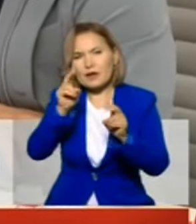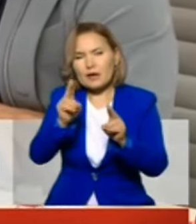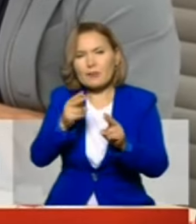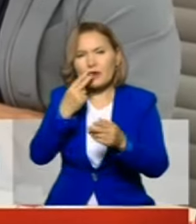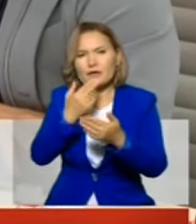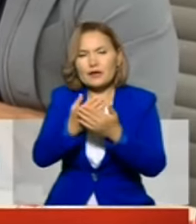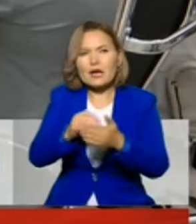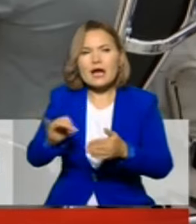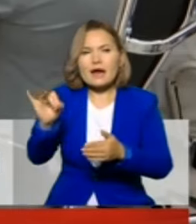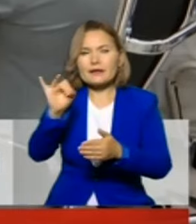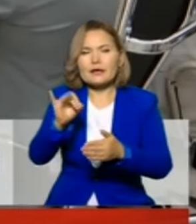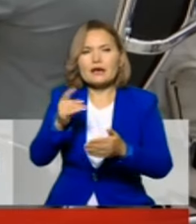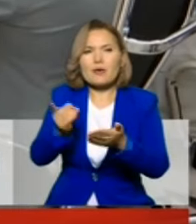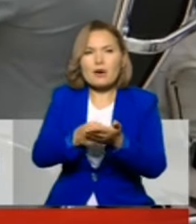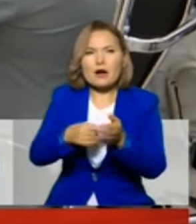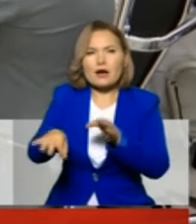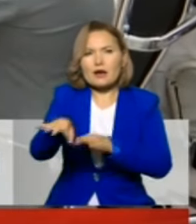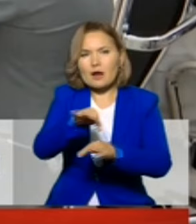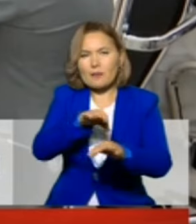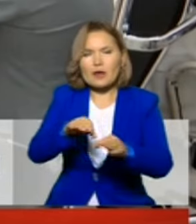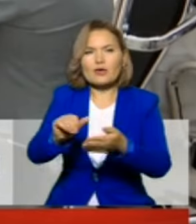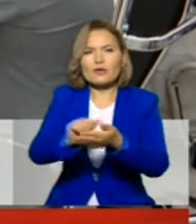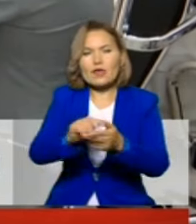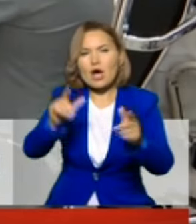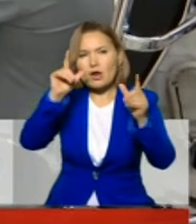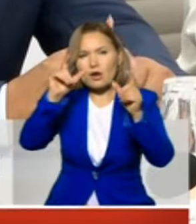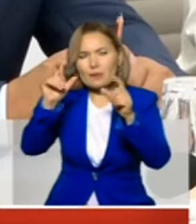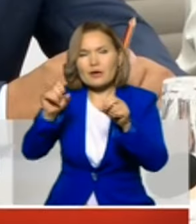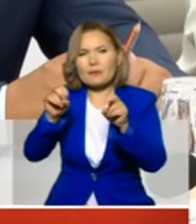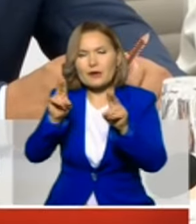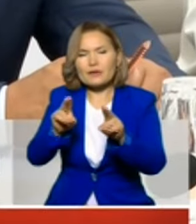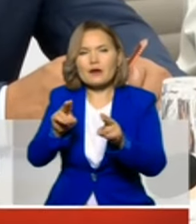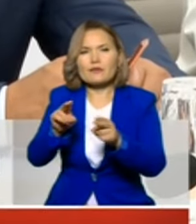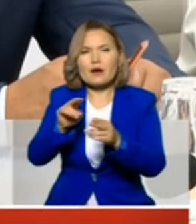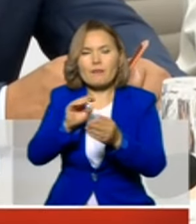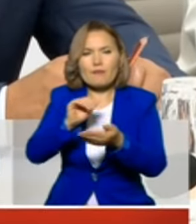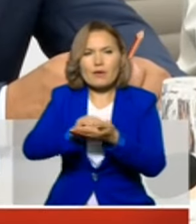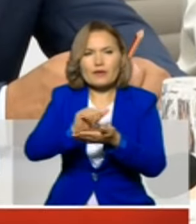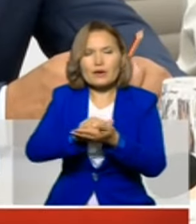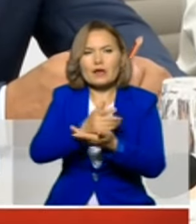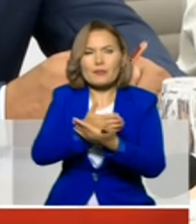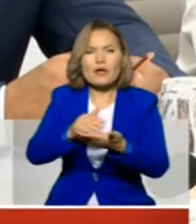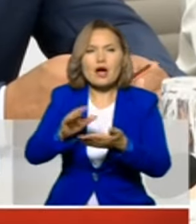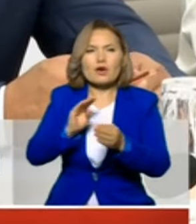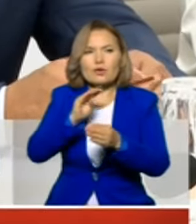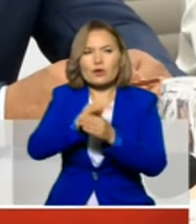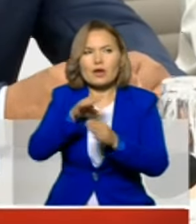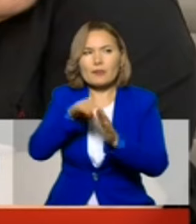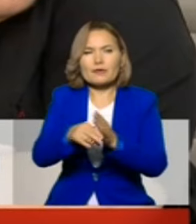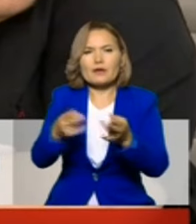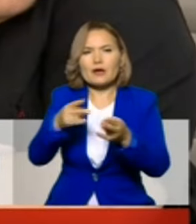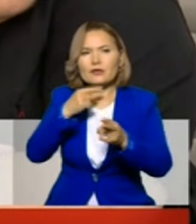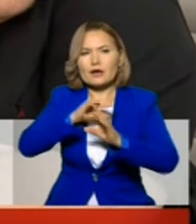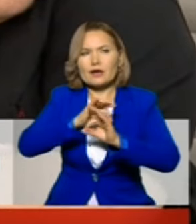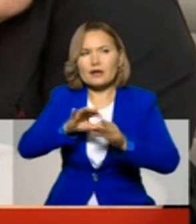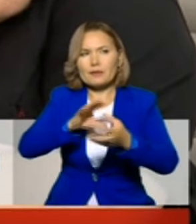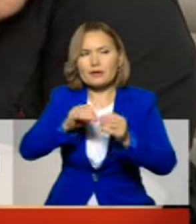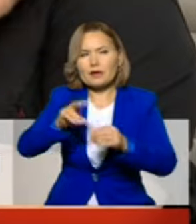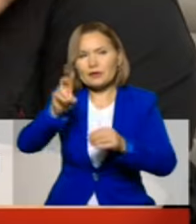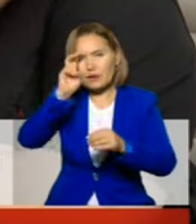материалдармен, тарихи карталармен, архив құжаттарының фото көшірмелерімен және басқа да құжаттармен толықтыру қажет екенін